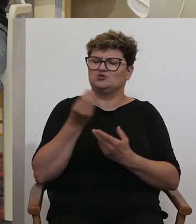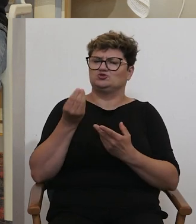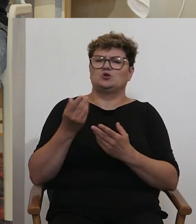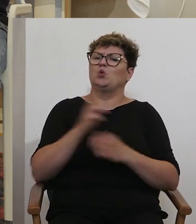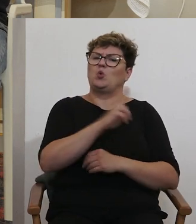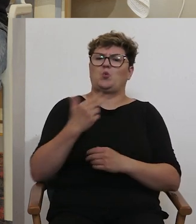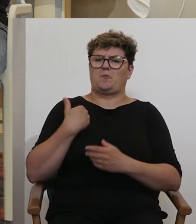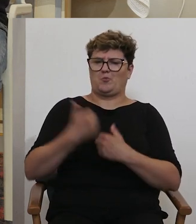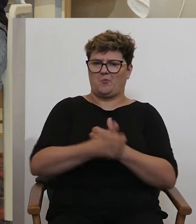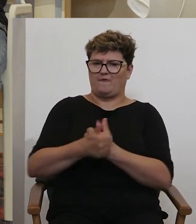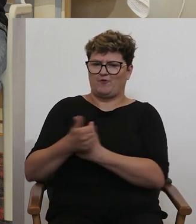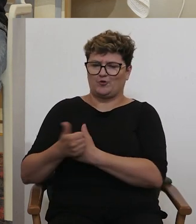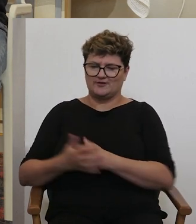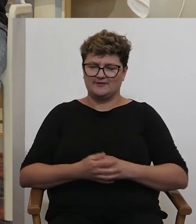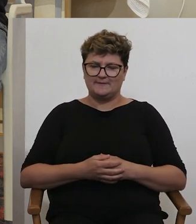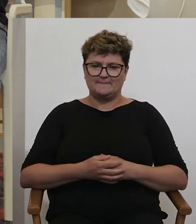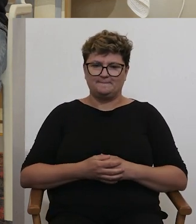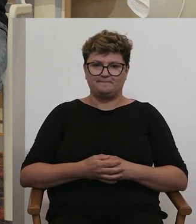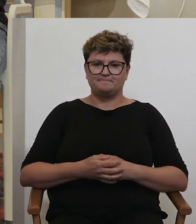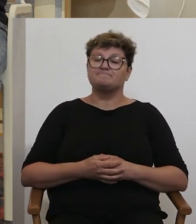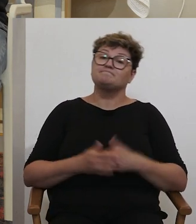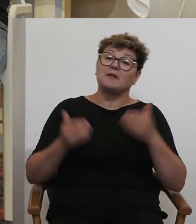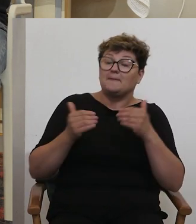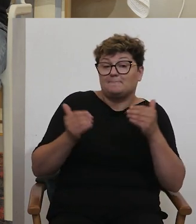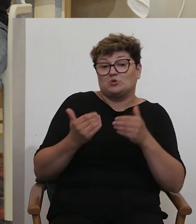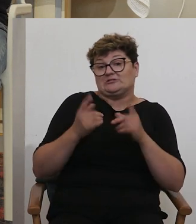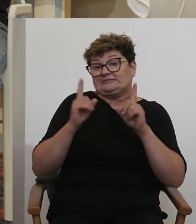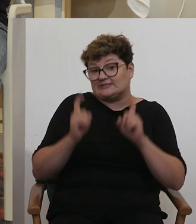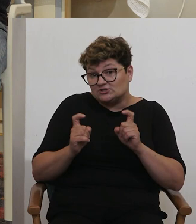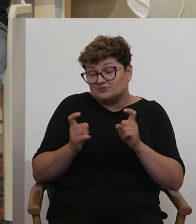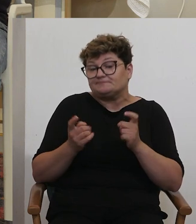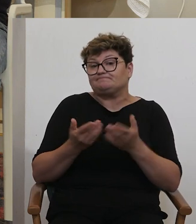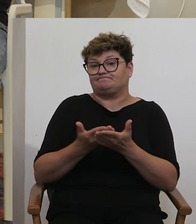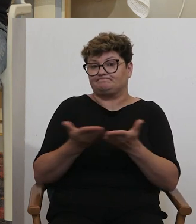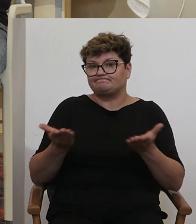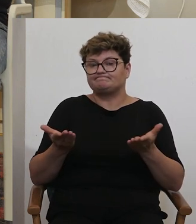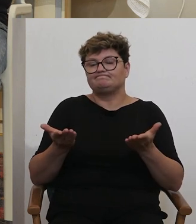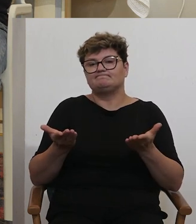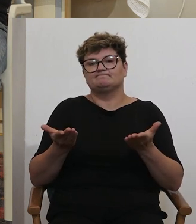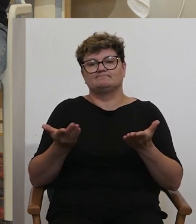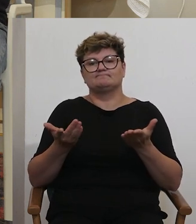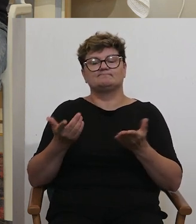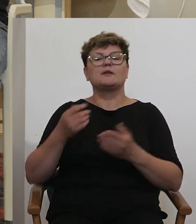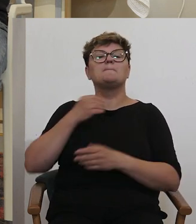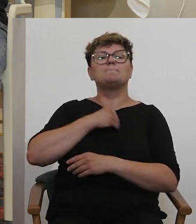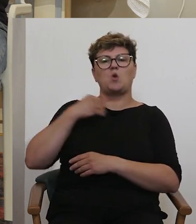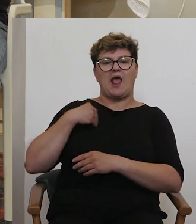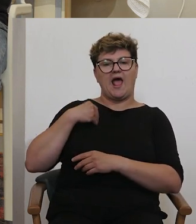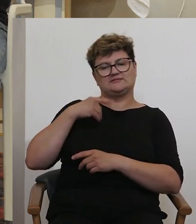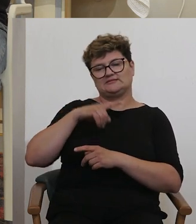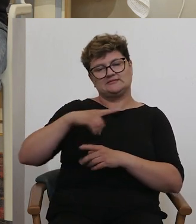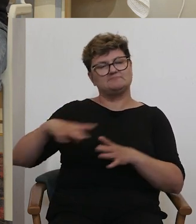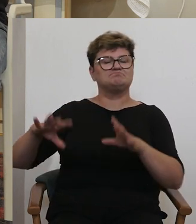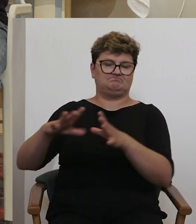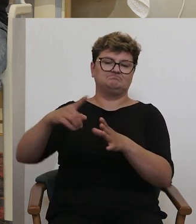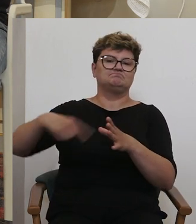armii? Proszę Państwa, może zacznijmy od tego, że co się stało z Polakami po tym, jak